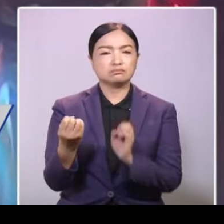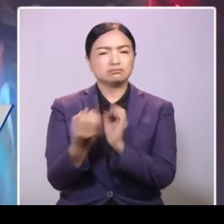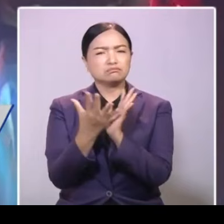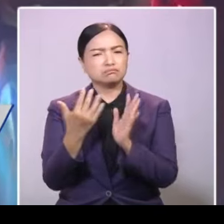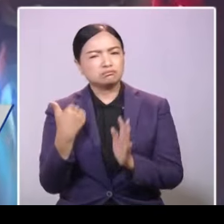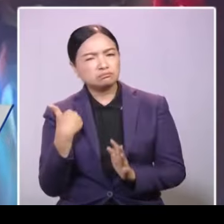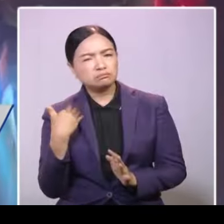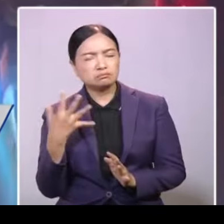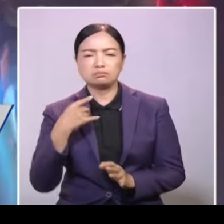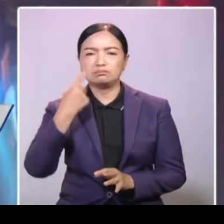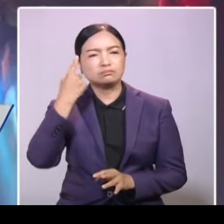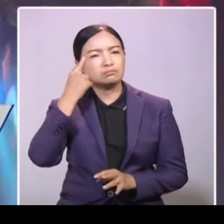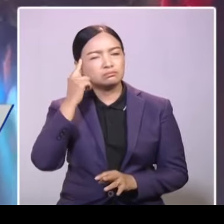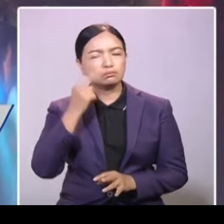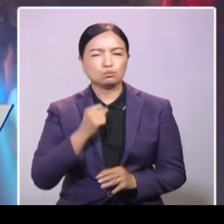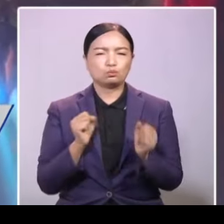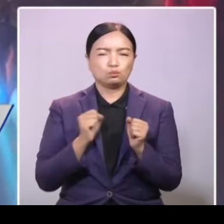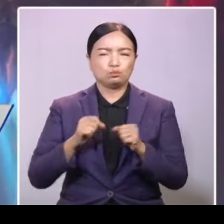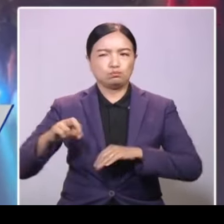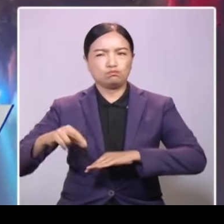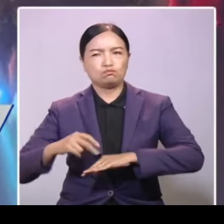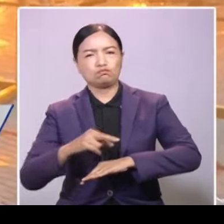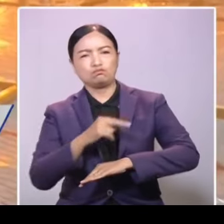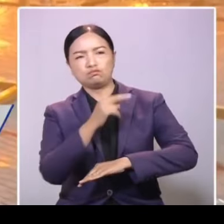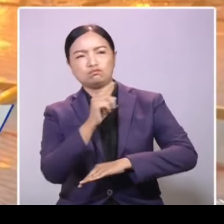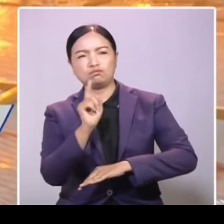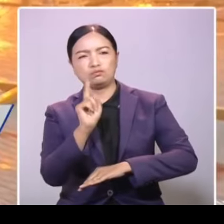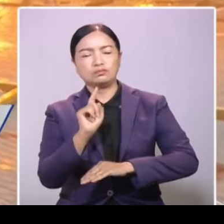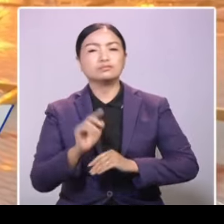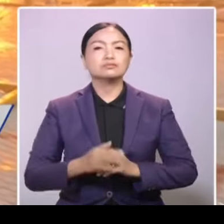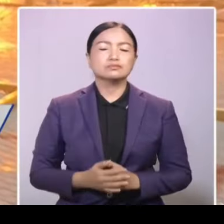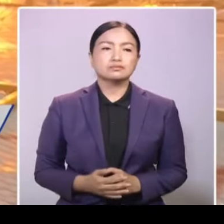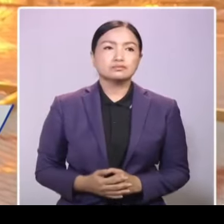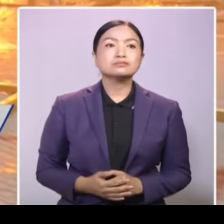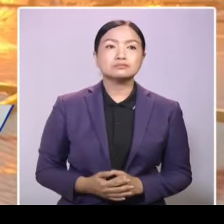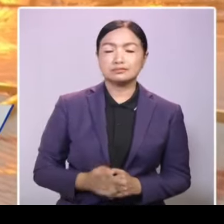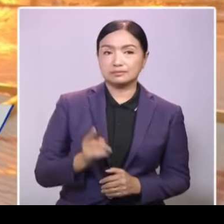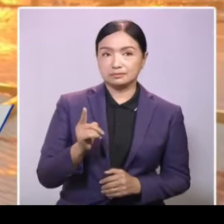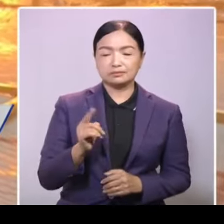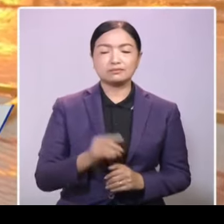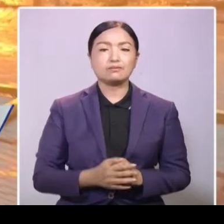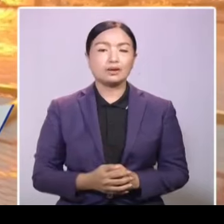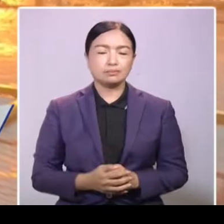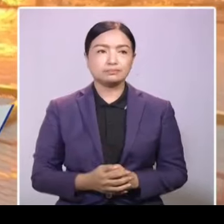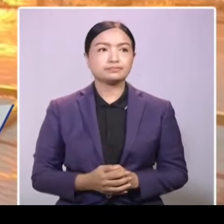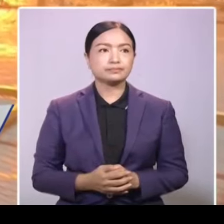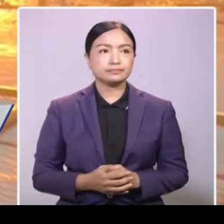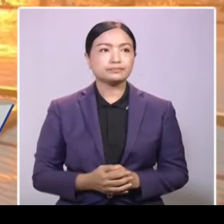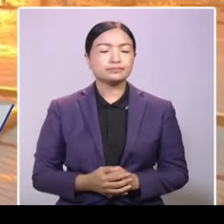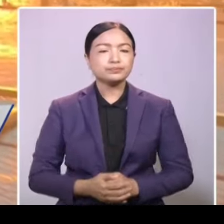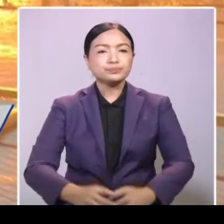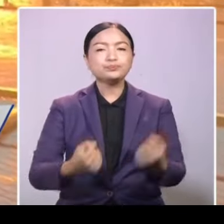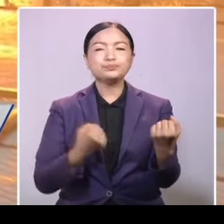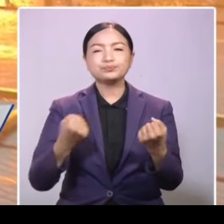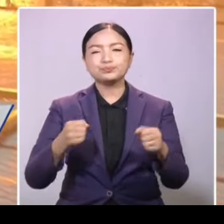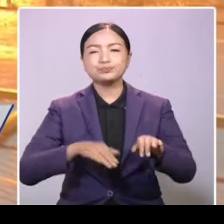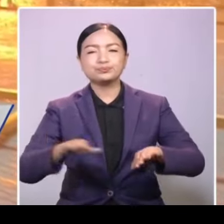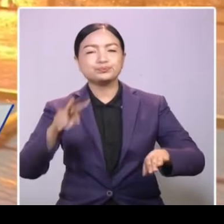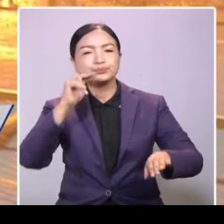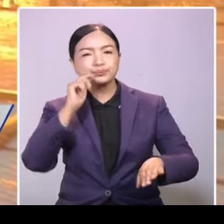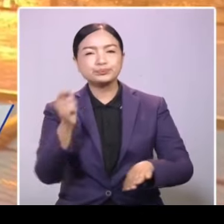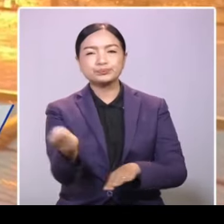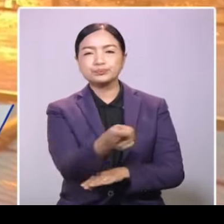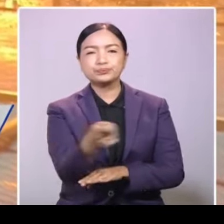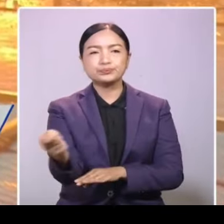สียหายไห ม บางคนก็ไม่กล้าขึ้นไปนะคะนี่หลังจากที่เกิดเหตุเพลิงไหม้ค่ะเขาก็ระดมรถฉีดน้ำระดมเจ้าหน้า